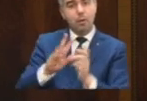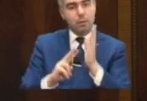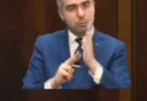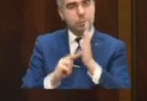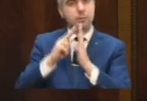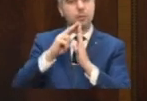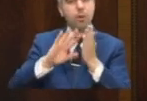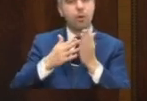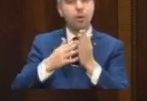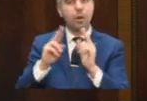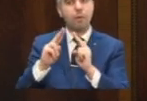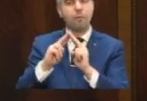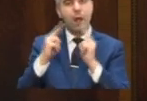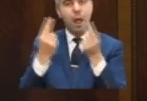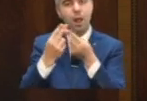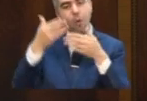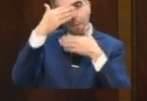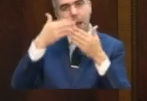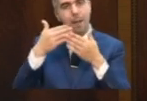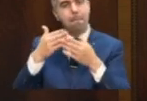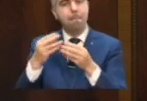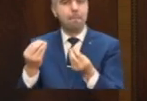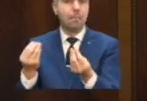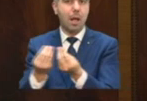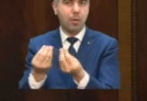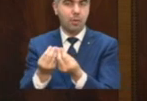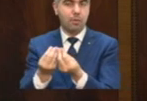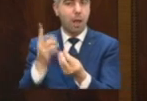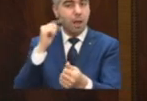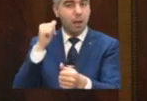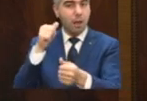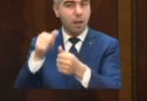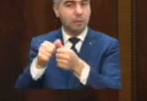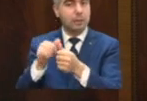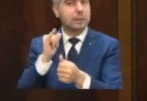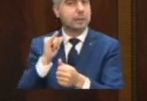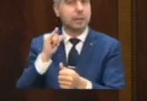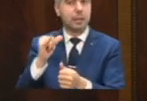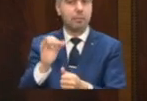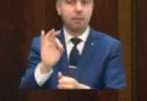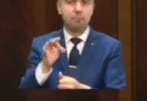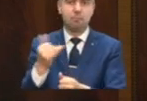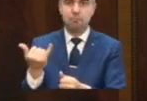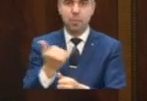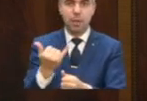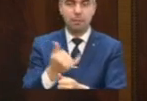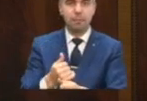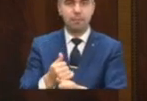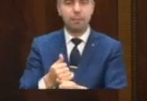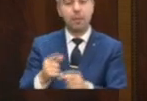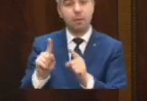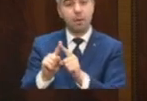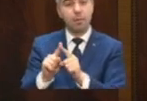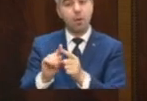والتنمية لبلادنا والعيش الكريم لمواطنينا، لا بد أن أذكر لعل الذكرى تنفعنا جميعاً إلى أن الحاضنة